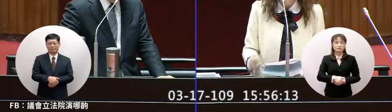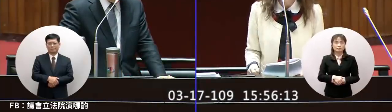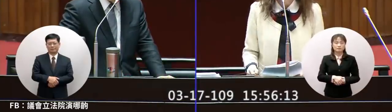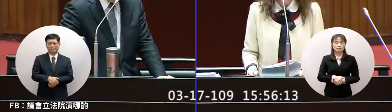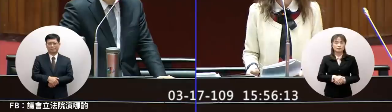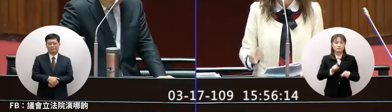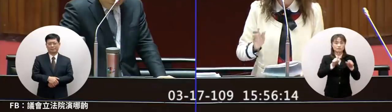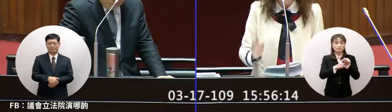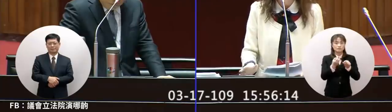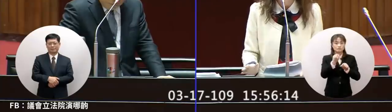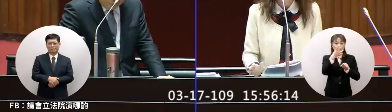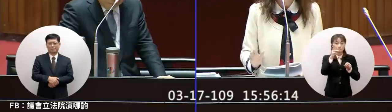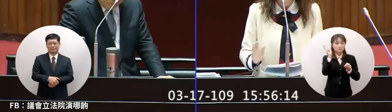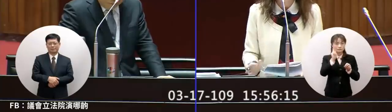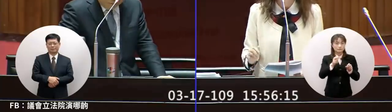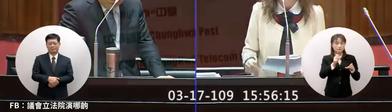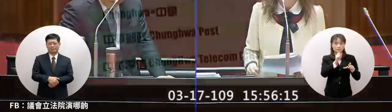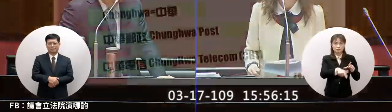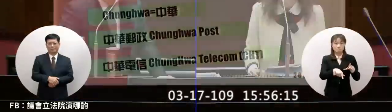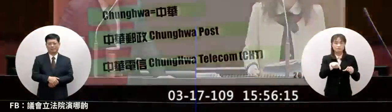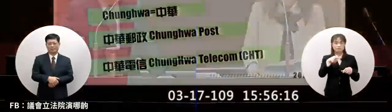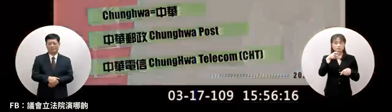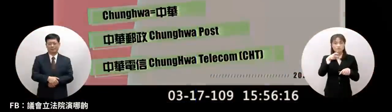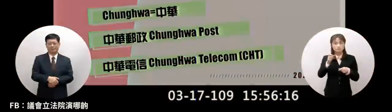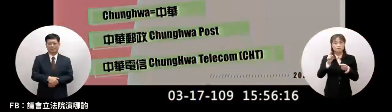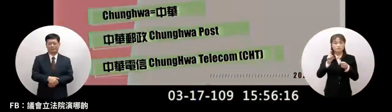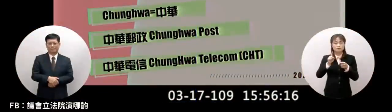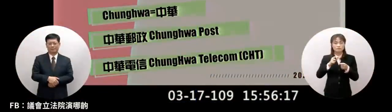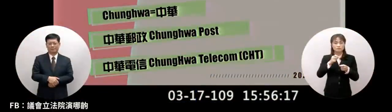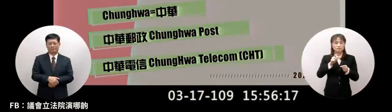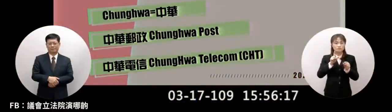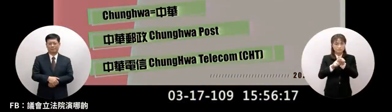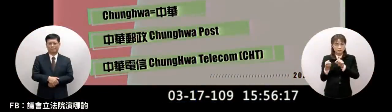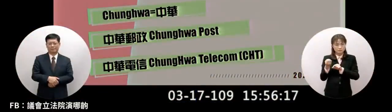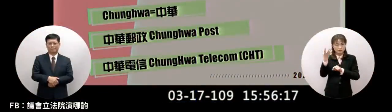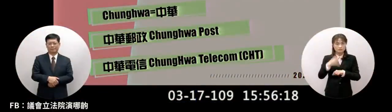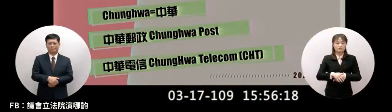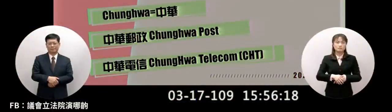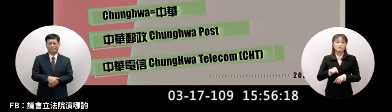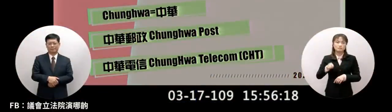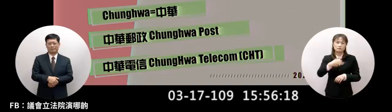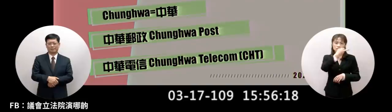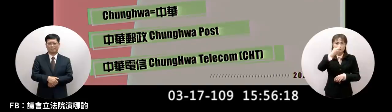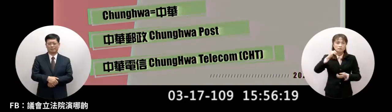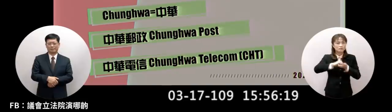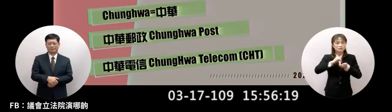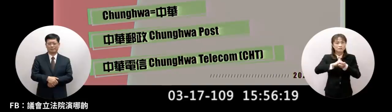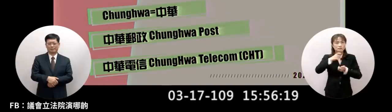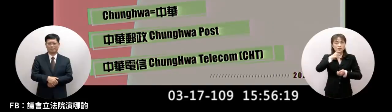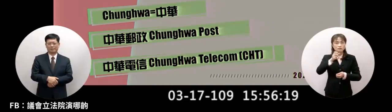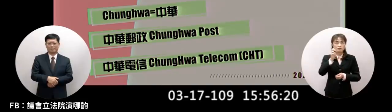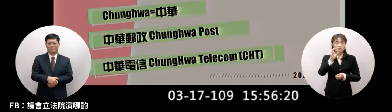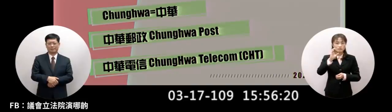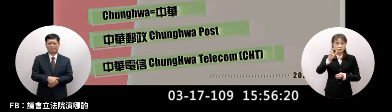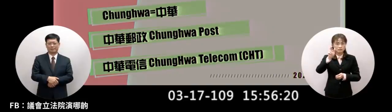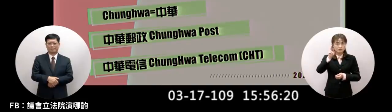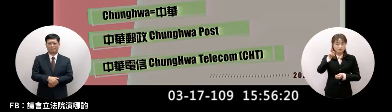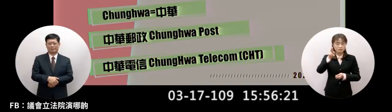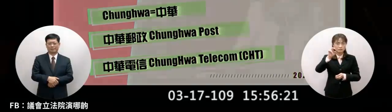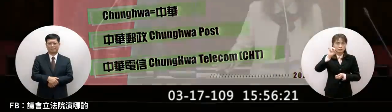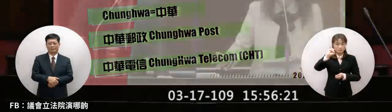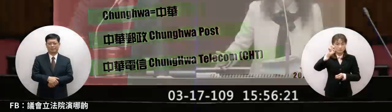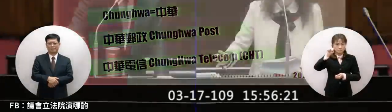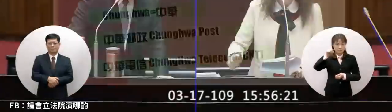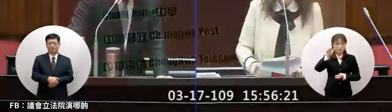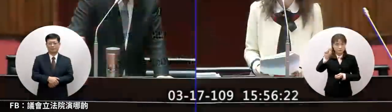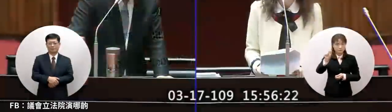华电信叫做中华 Telecom。我的意思是讲，其实不一定叫做中华什么，咱就爱叫做 China